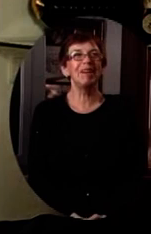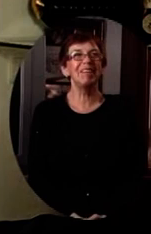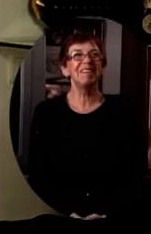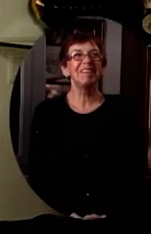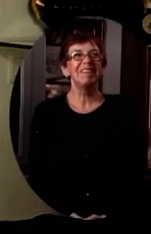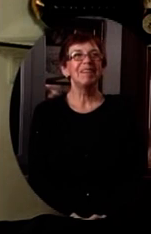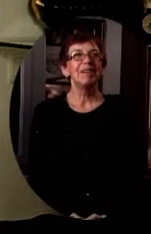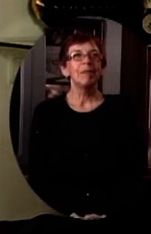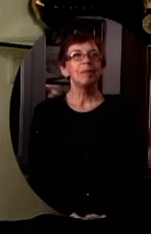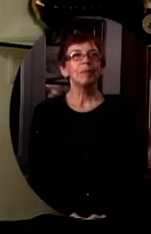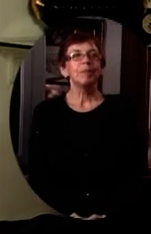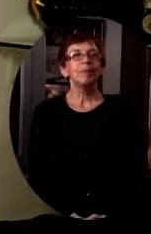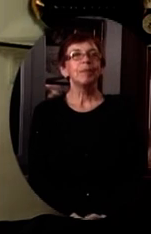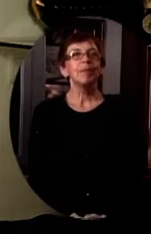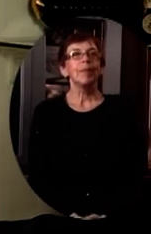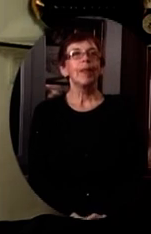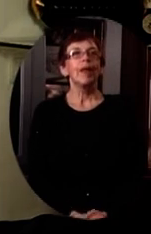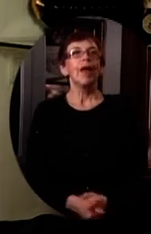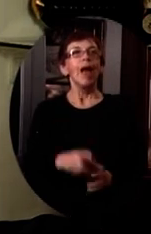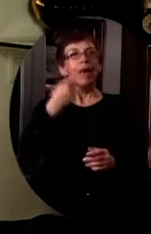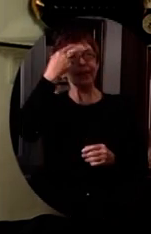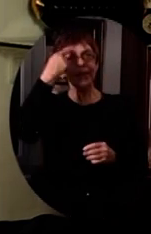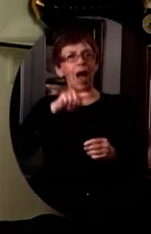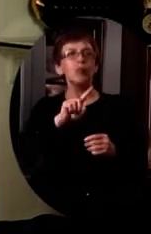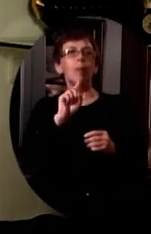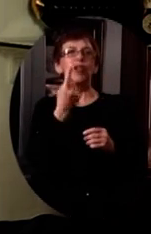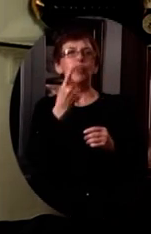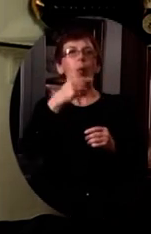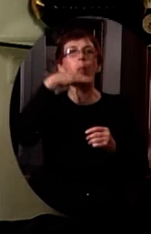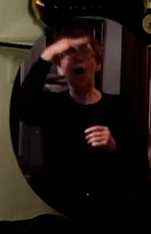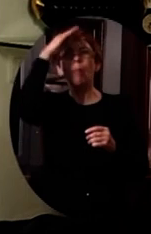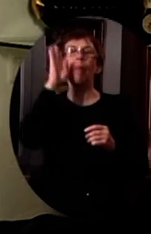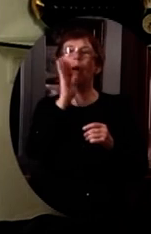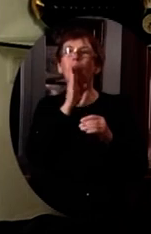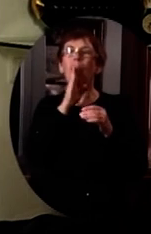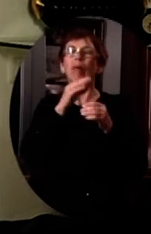לא יודעת. את יודעת למה ההורים החליטו לברוח?